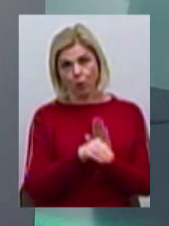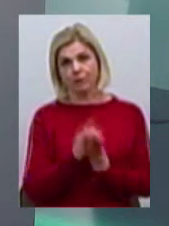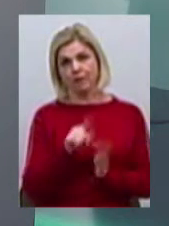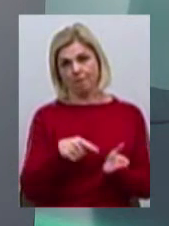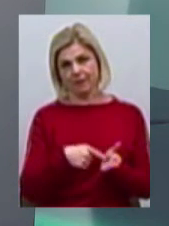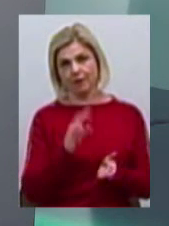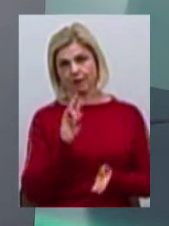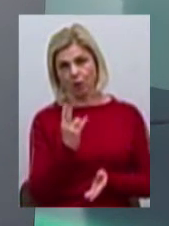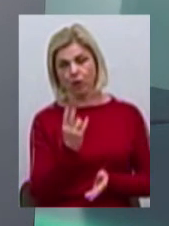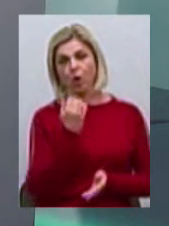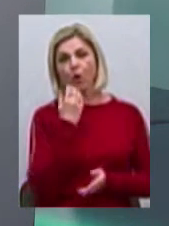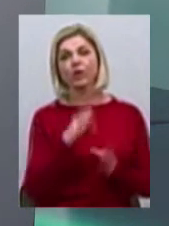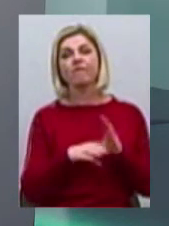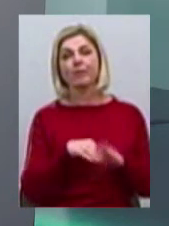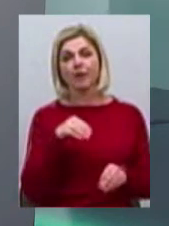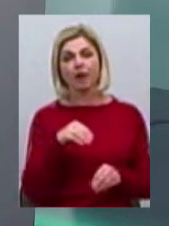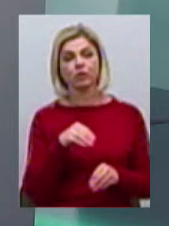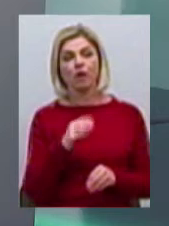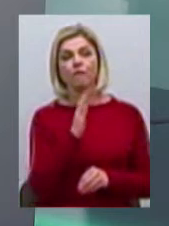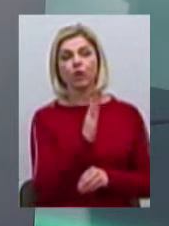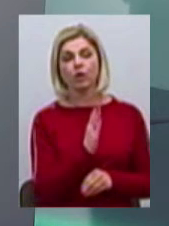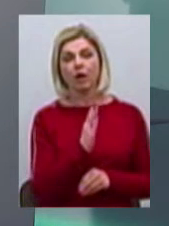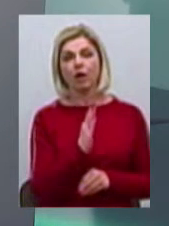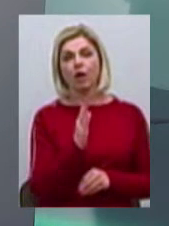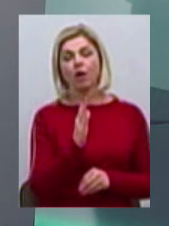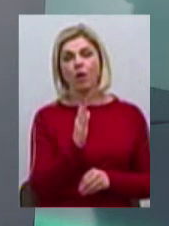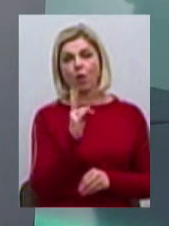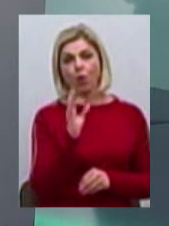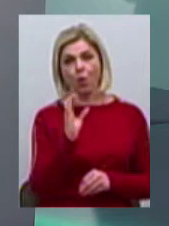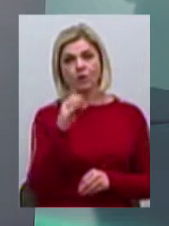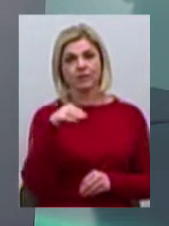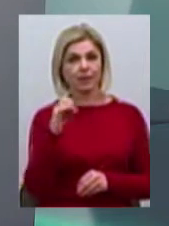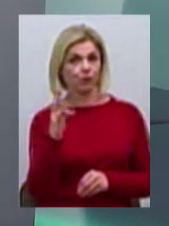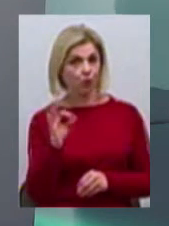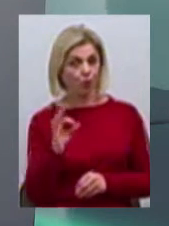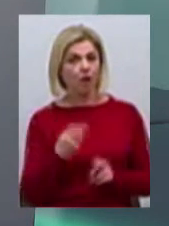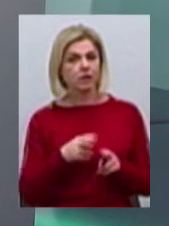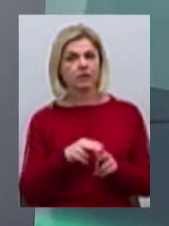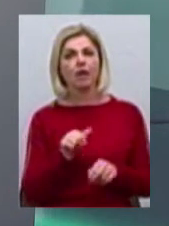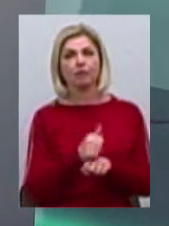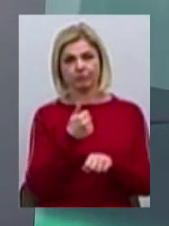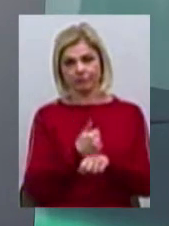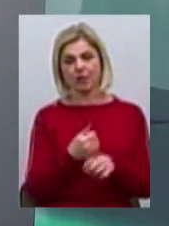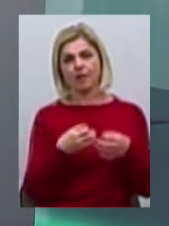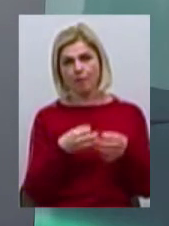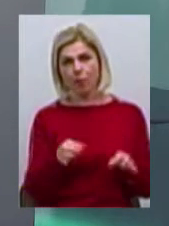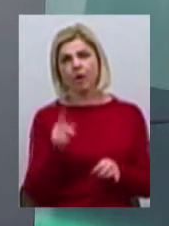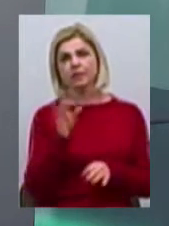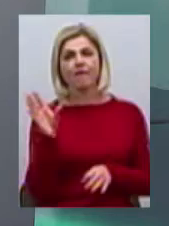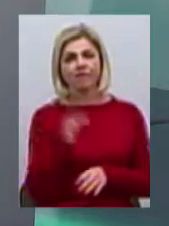місті Миколаєві, коли вибирають Володимира Поліївовича Костенко. Я би їх назвала найдемократичнішими за весь